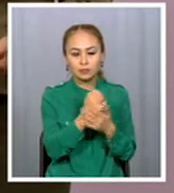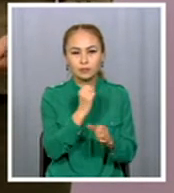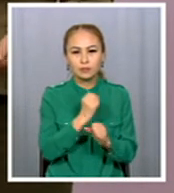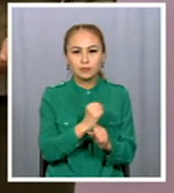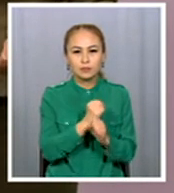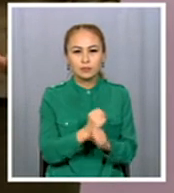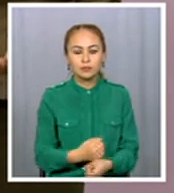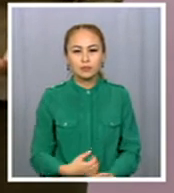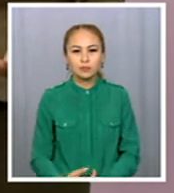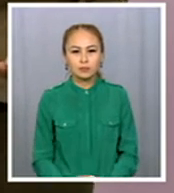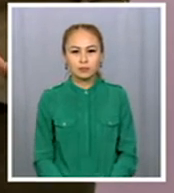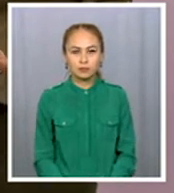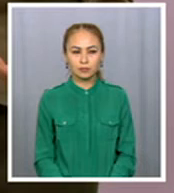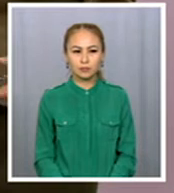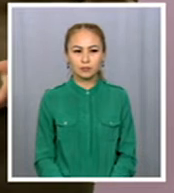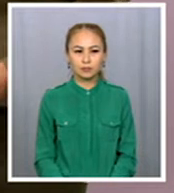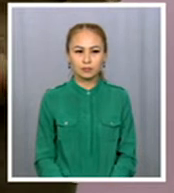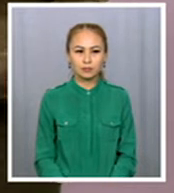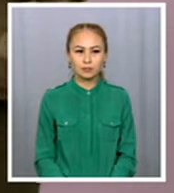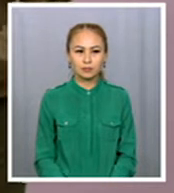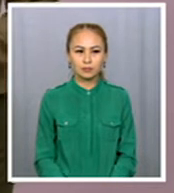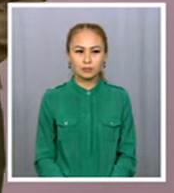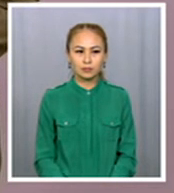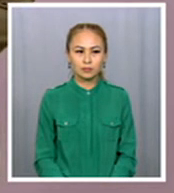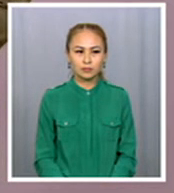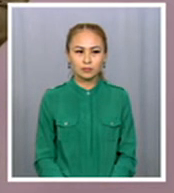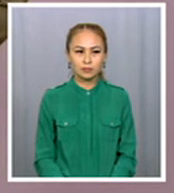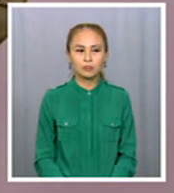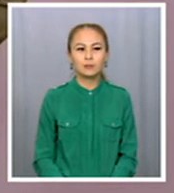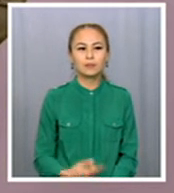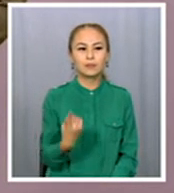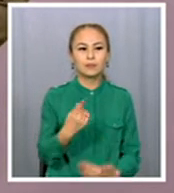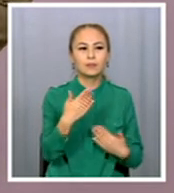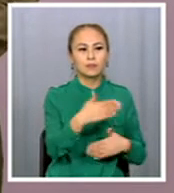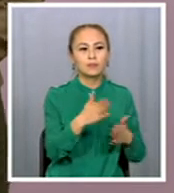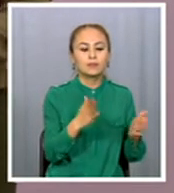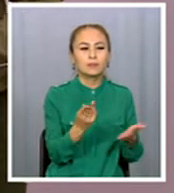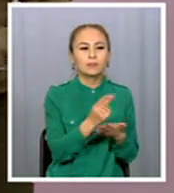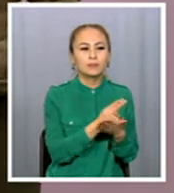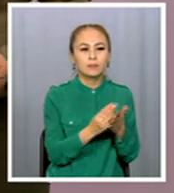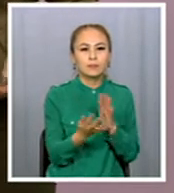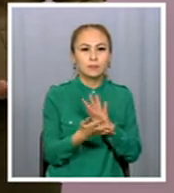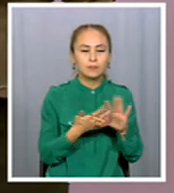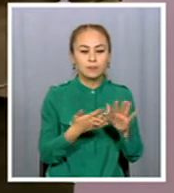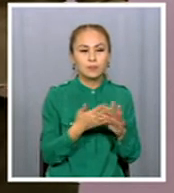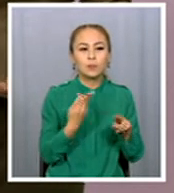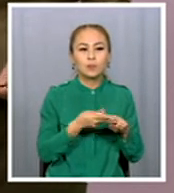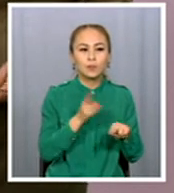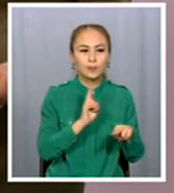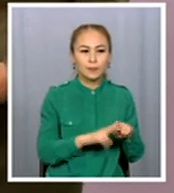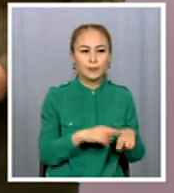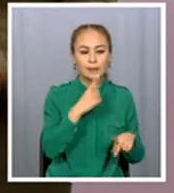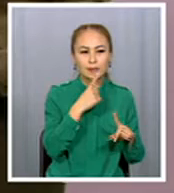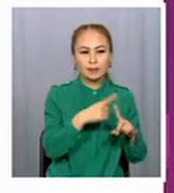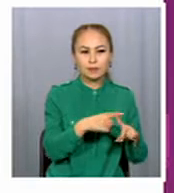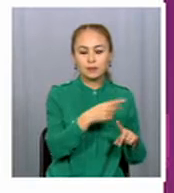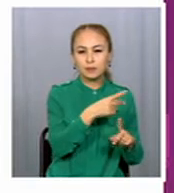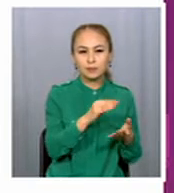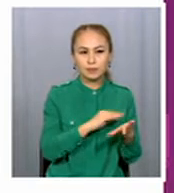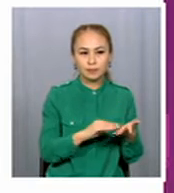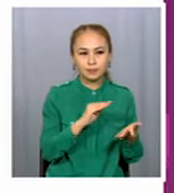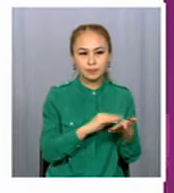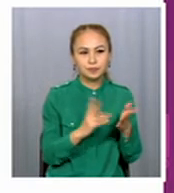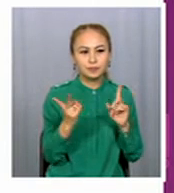көрсететін өрнек құрыңдар. Бірінші қораптағы қарындаш саны белгісіз болғандықтан X дейміз.